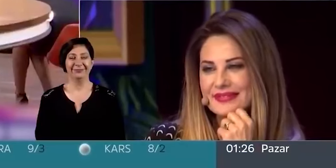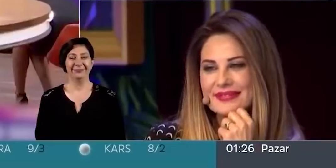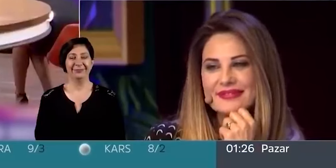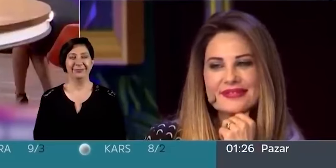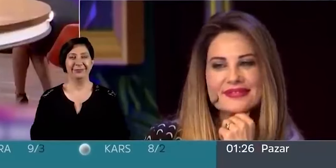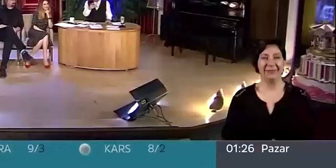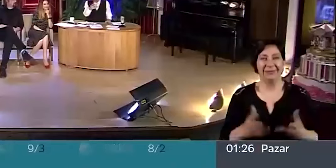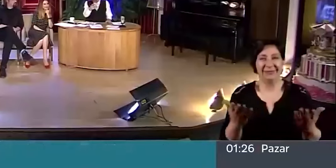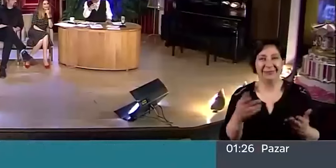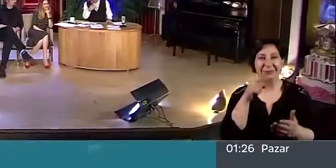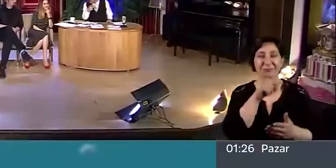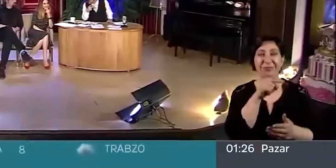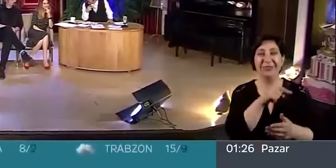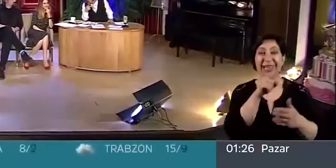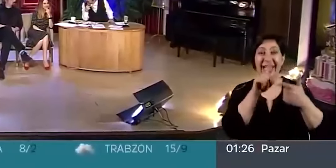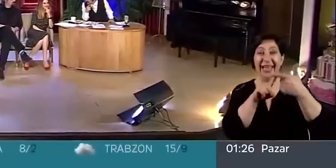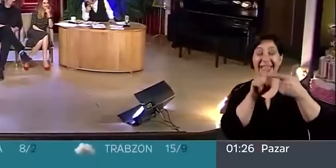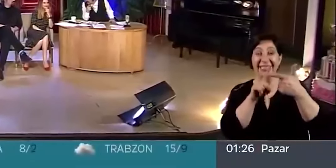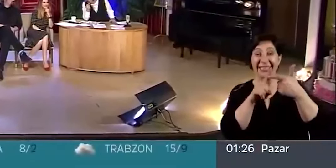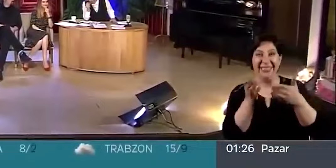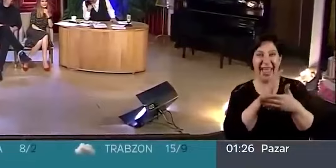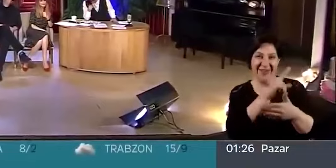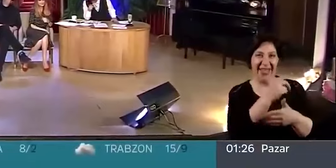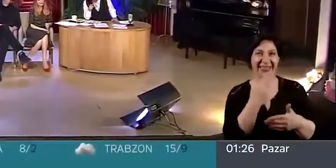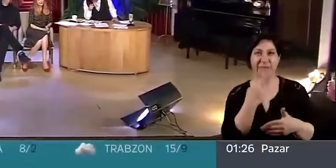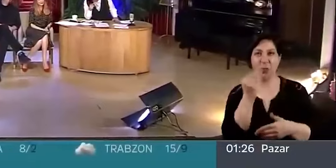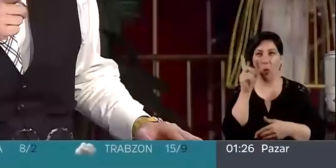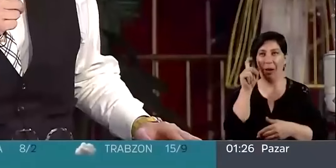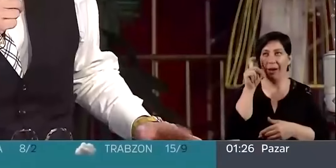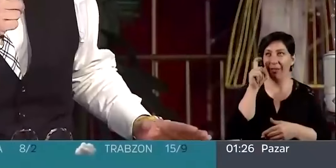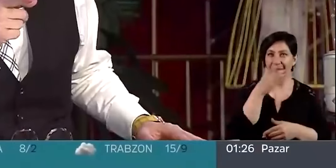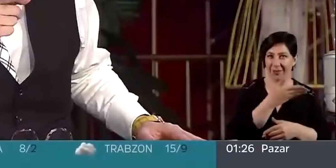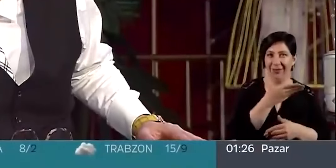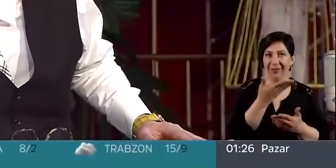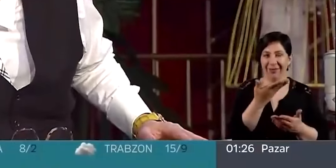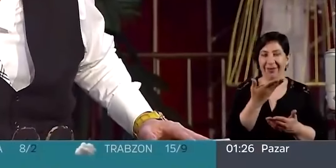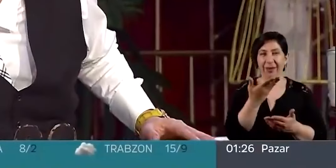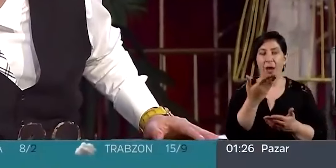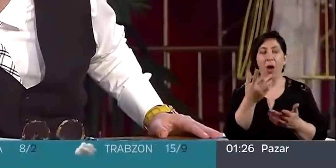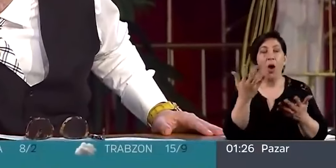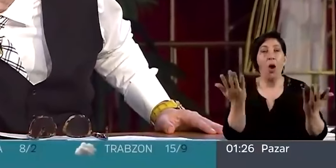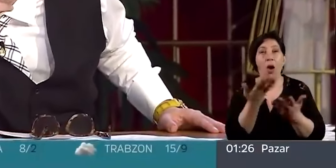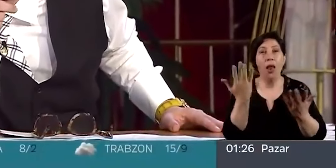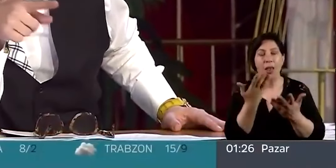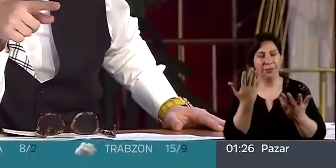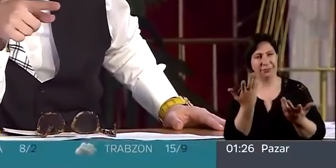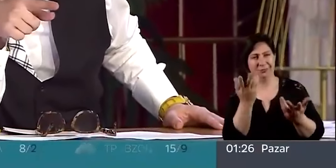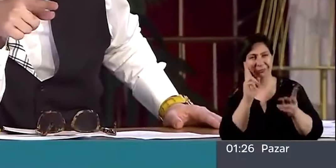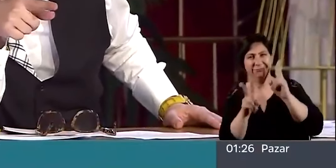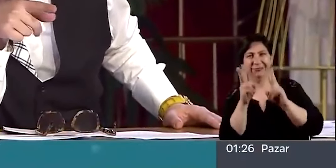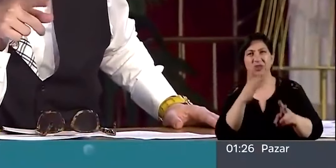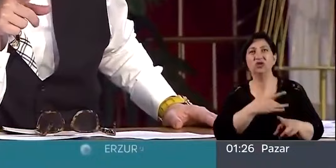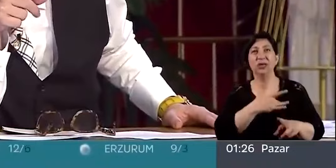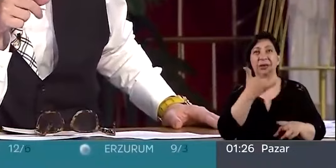Dur. Şimdi bu tabii ki ikinci sayfadaki kızlar çok akıllı kızlardır. Yani öyle olaylar yaşadılar ki bu